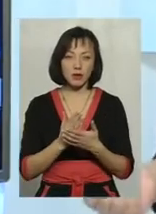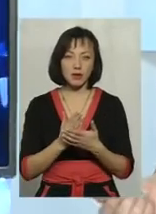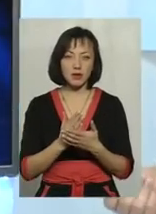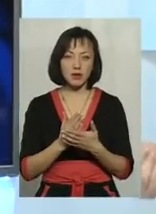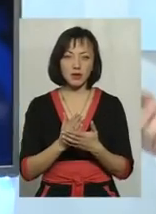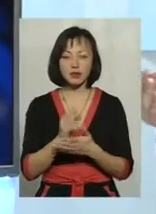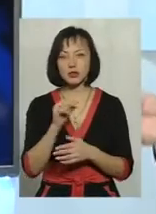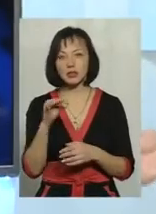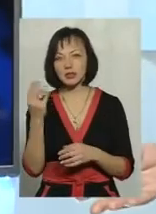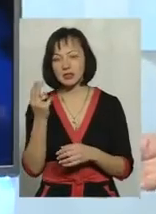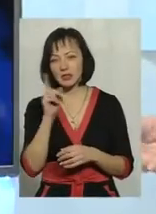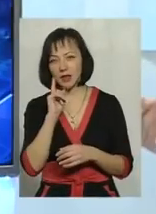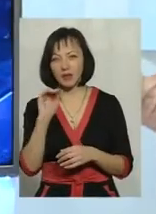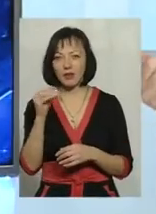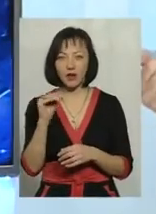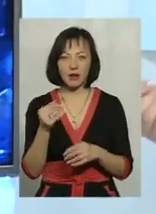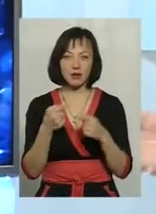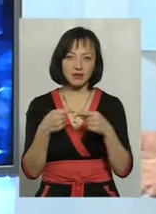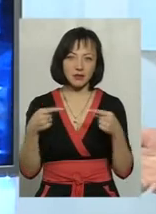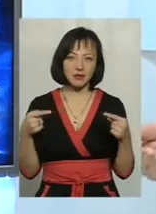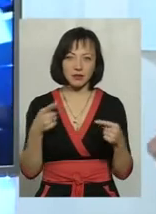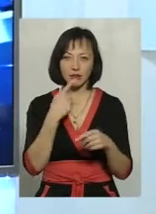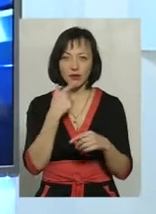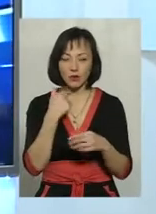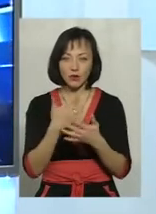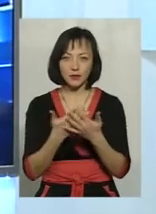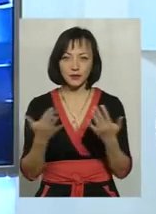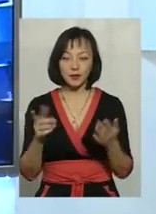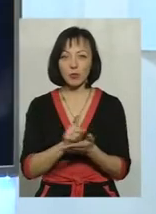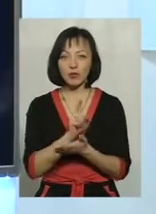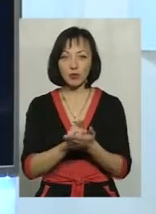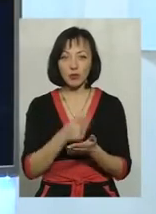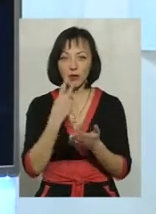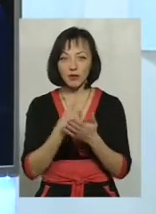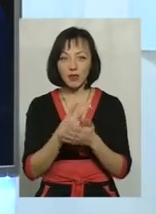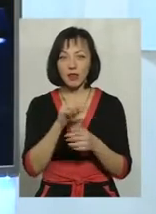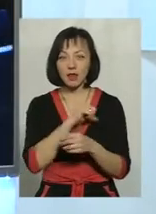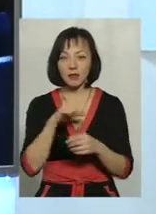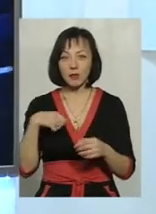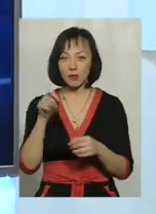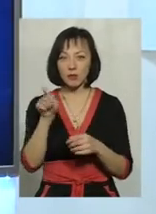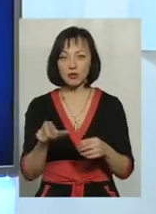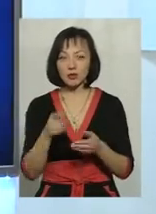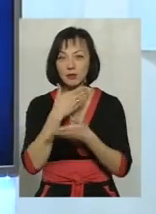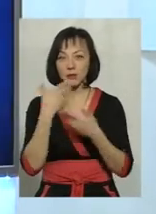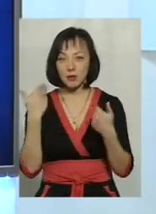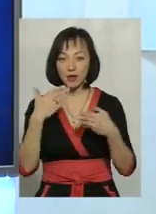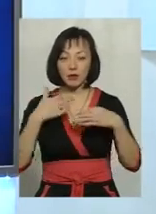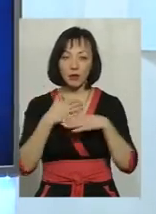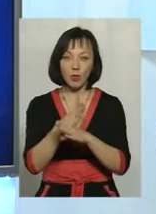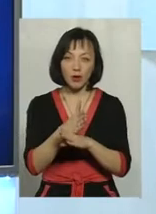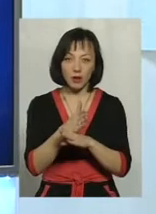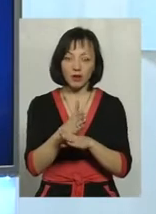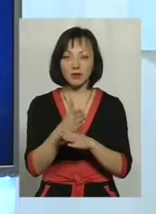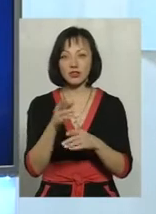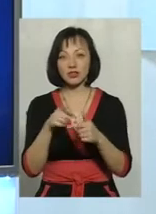чи зеленого кольору, чи фіолетового для імпортних, чи червоного. Обов'язково подивитися на саму пляшку, чи немає ніде сколів на